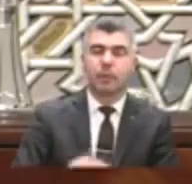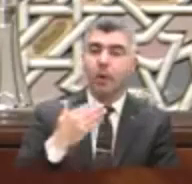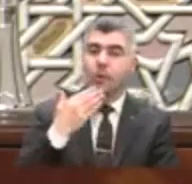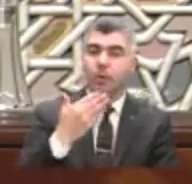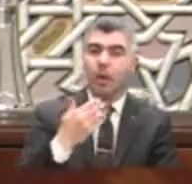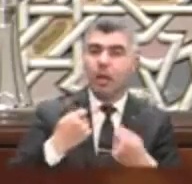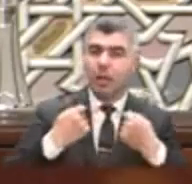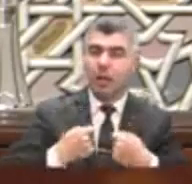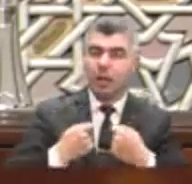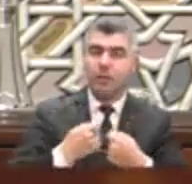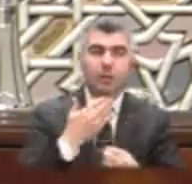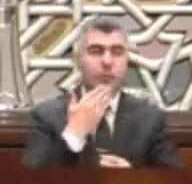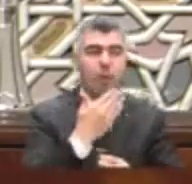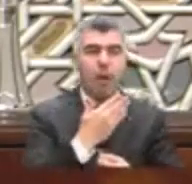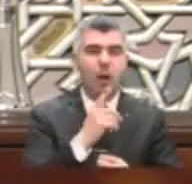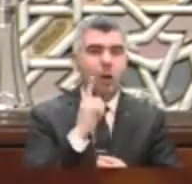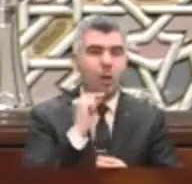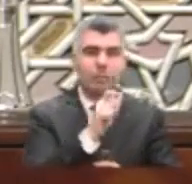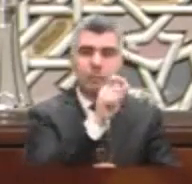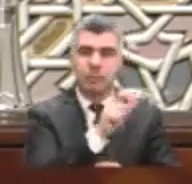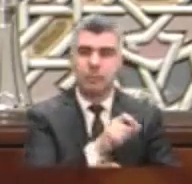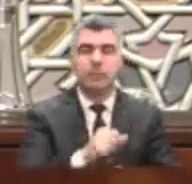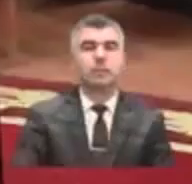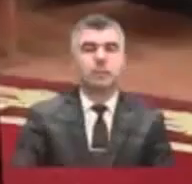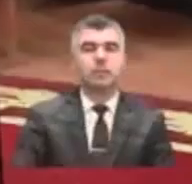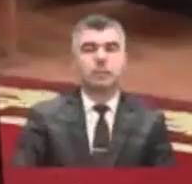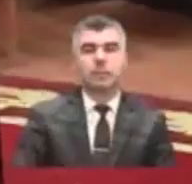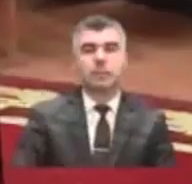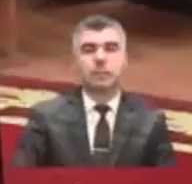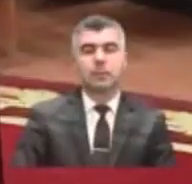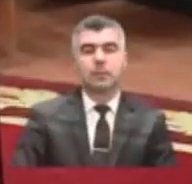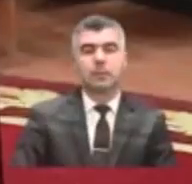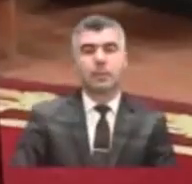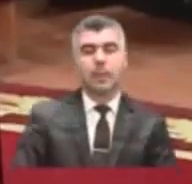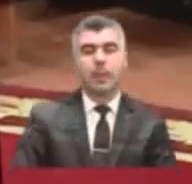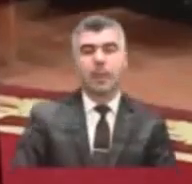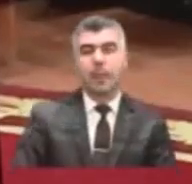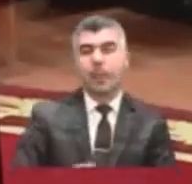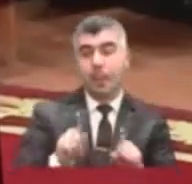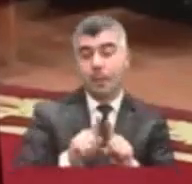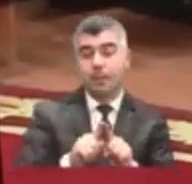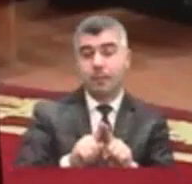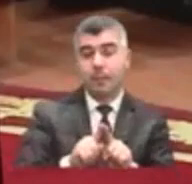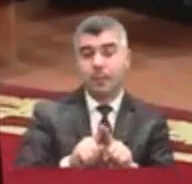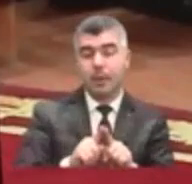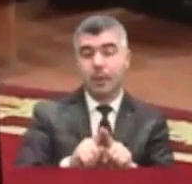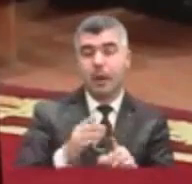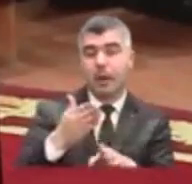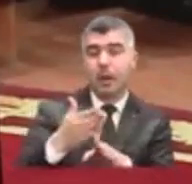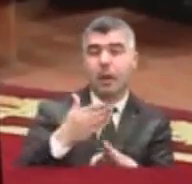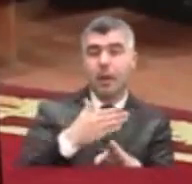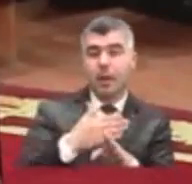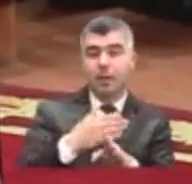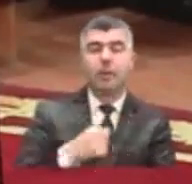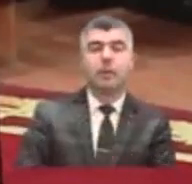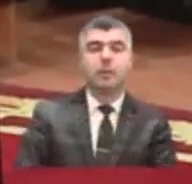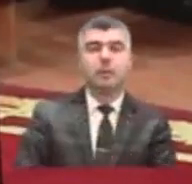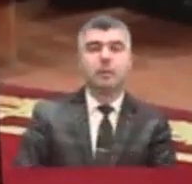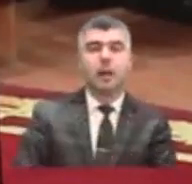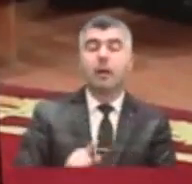شكرا سيد النائب المحترم كيف ما شرت لها من قبل